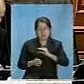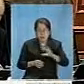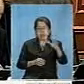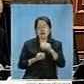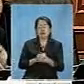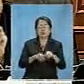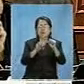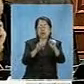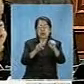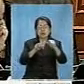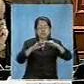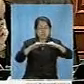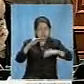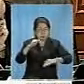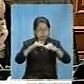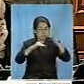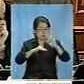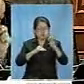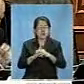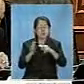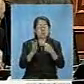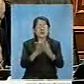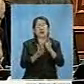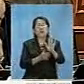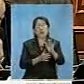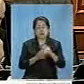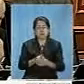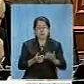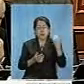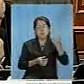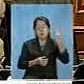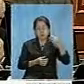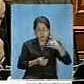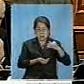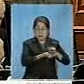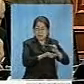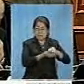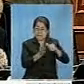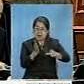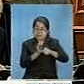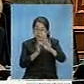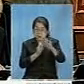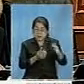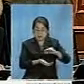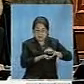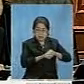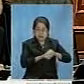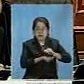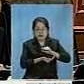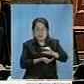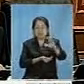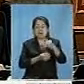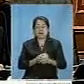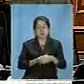ก็เป็นเงินซึ่งรัฐได้เก็บมาก่อนนั้นหน้านั้นแล้วอยู่ในเงินคงคลังแล้วแล้วก็จะคืนให้เขาไปเมื่อท่าน